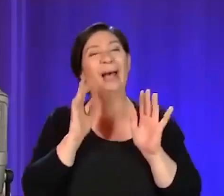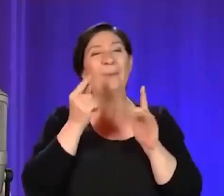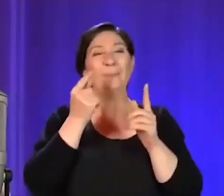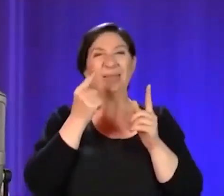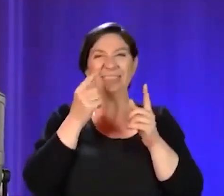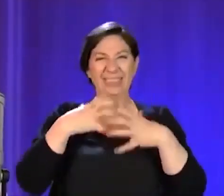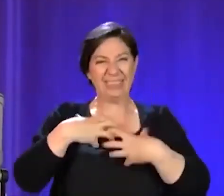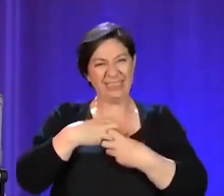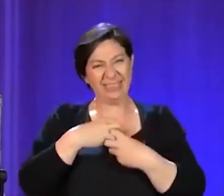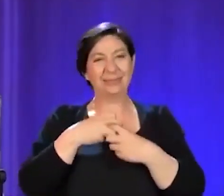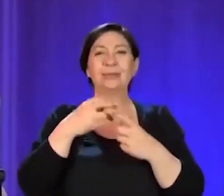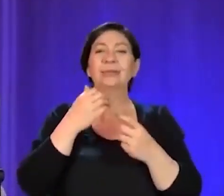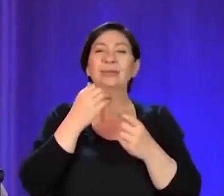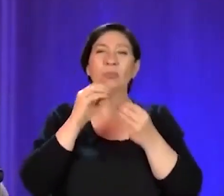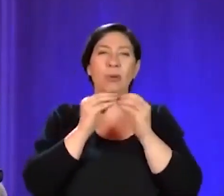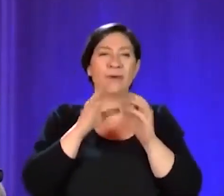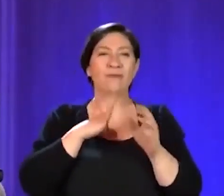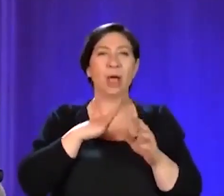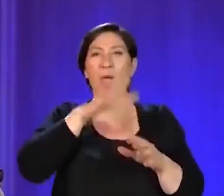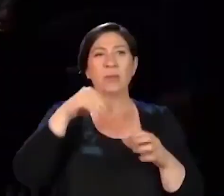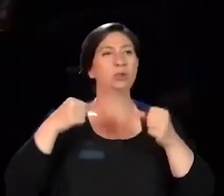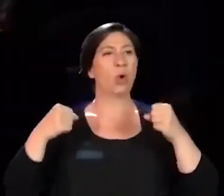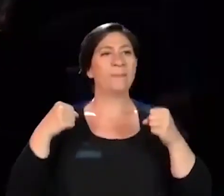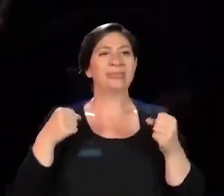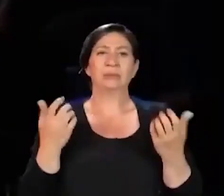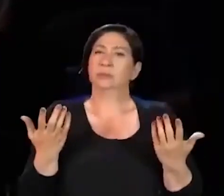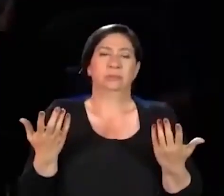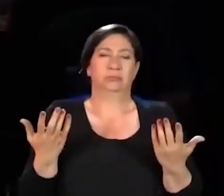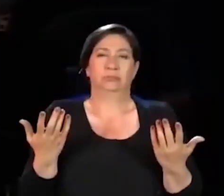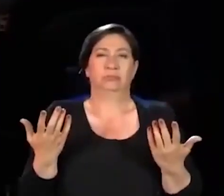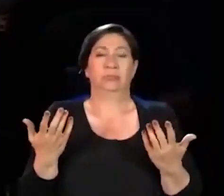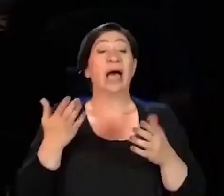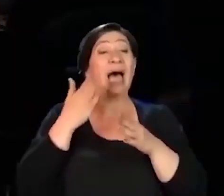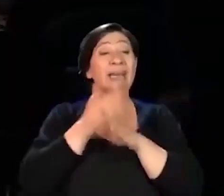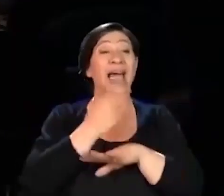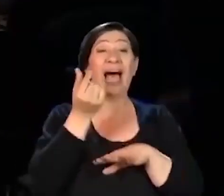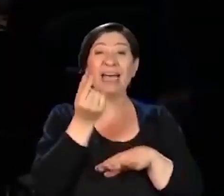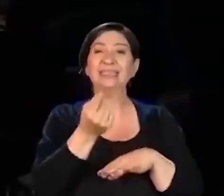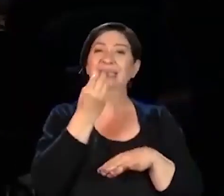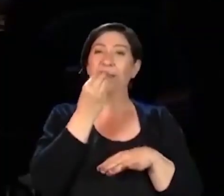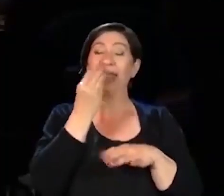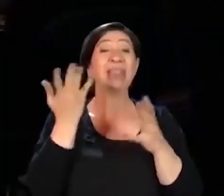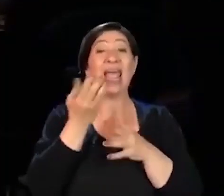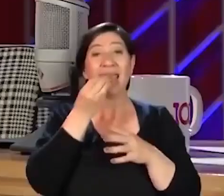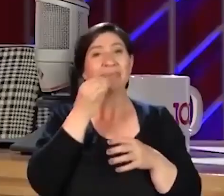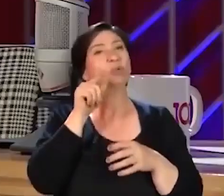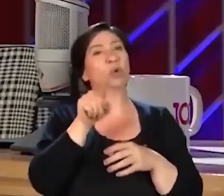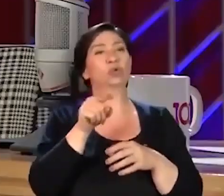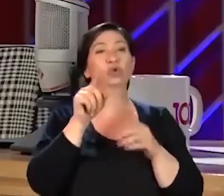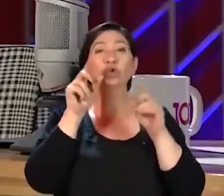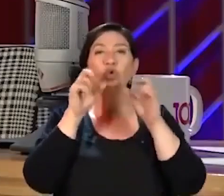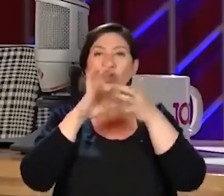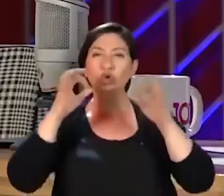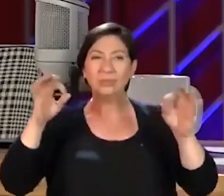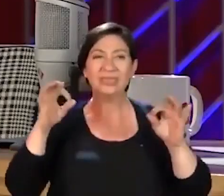biraz bunu toparlamak hayır, için... Hayır, hepimiz obeziz. Evet, aslında az yemek, hani ne yerseniz osunuz